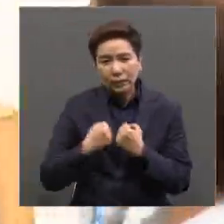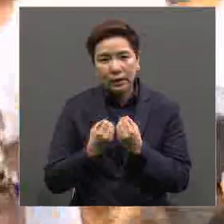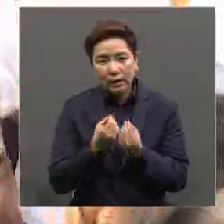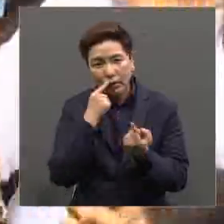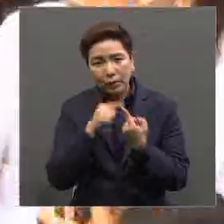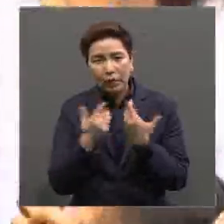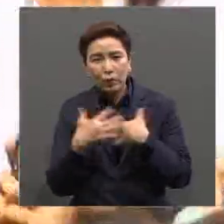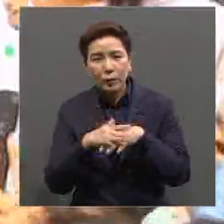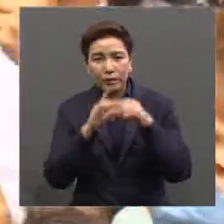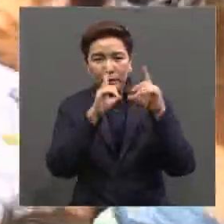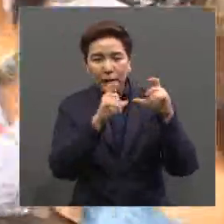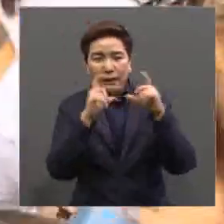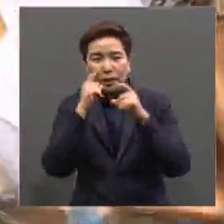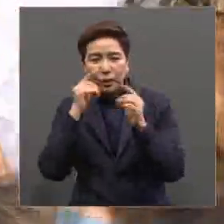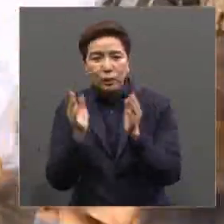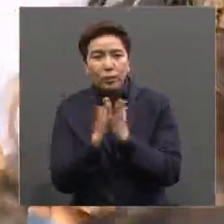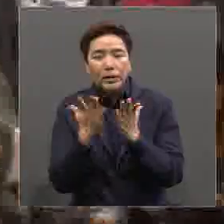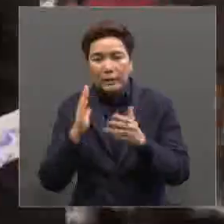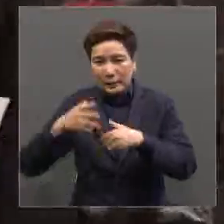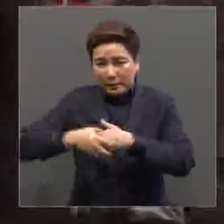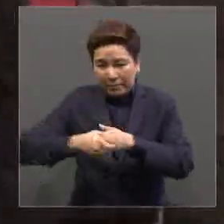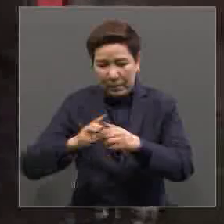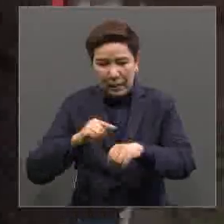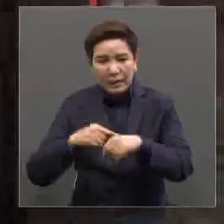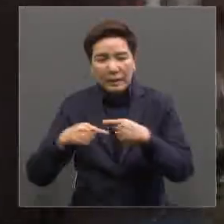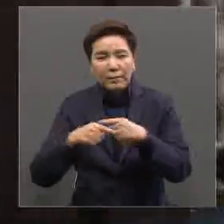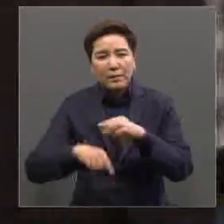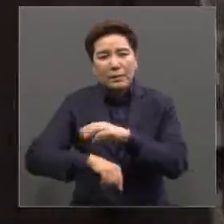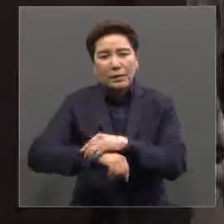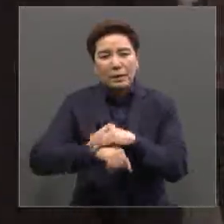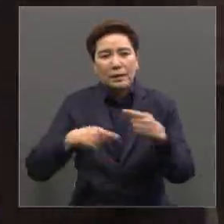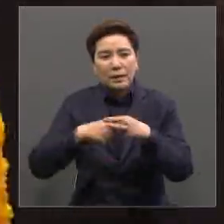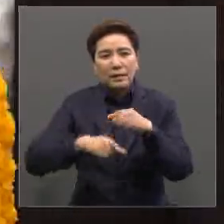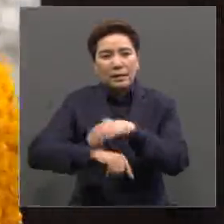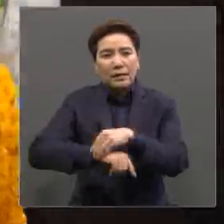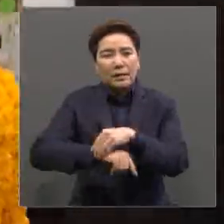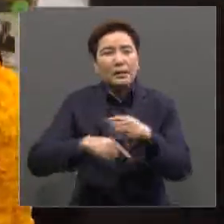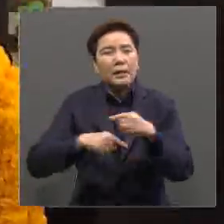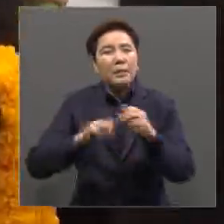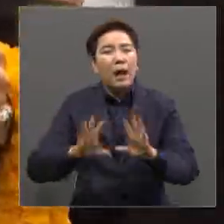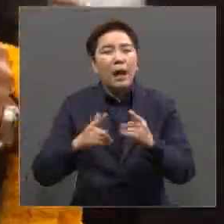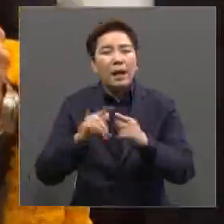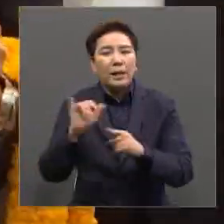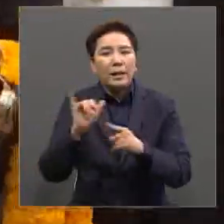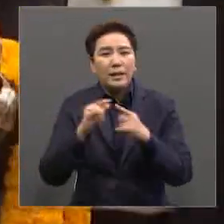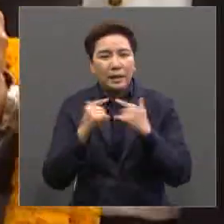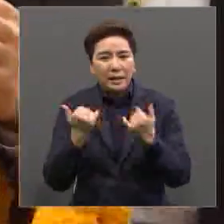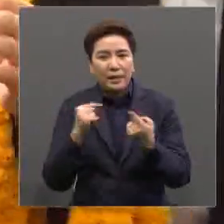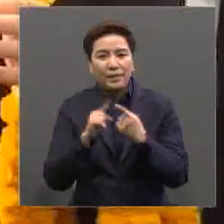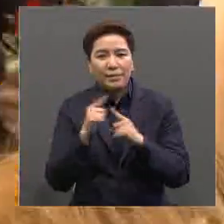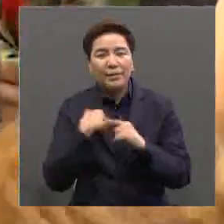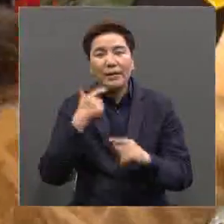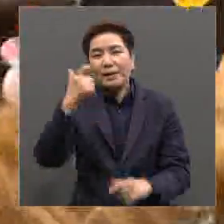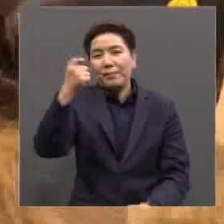จแล้วก็ร่วมถ่ายรูปอย่างเป็นกันเองแต่ว่ายังงดการสัมผัสมือนะเพราะว่าอาการเจ็บมือเนี่ยยังไม่หายดีนั่นเองนะคะมีเซ